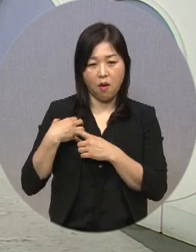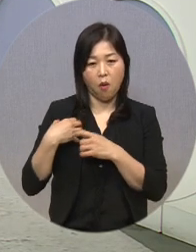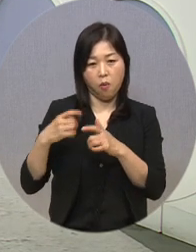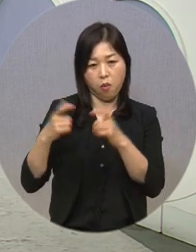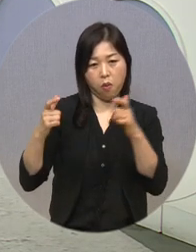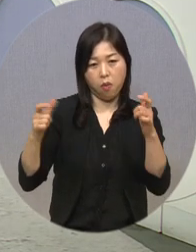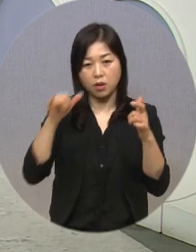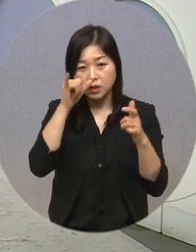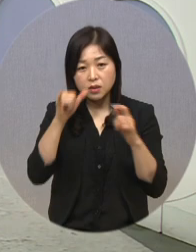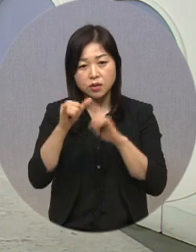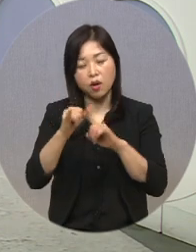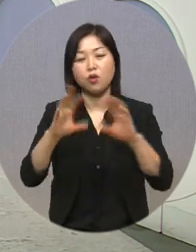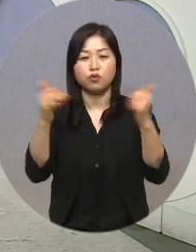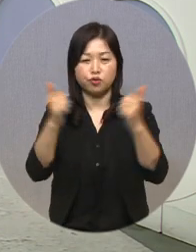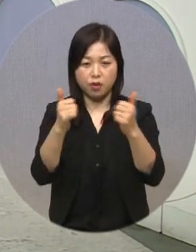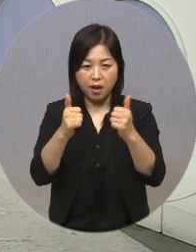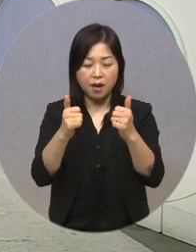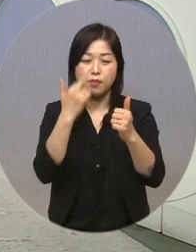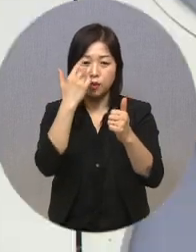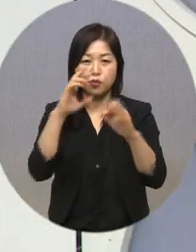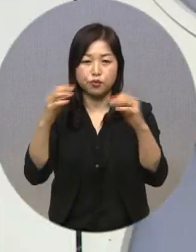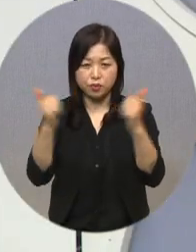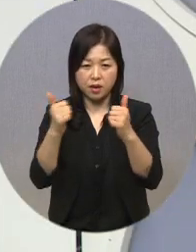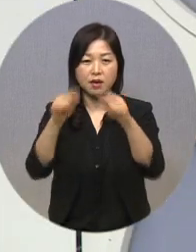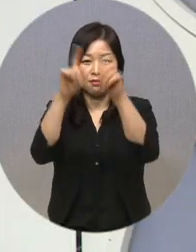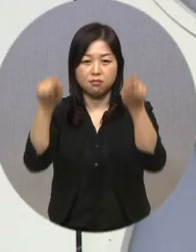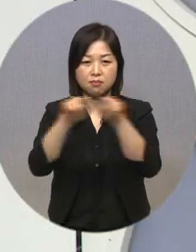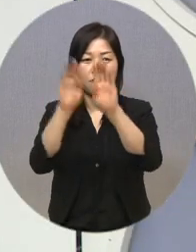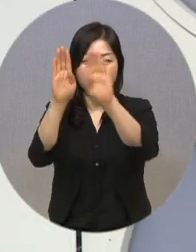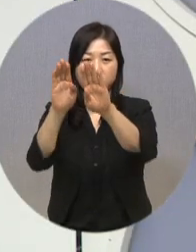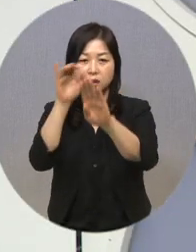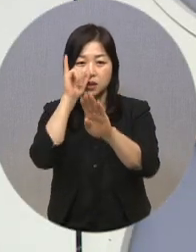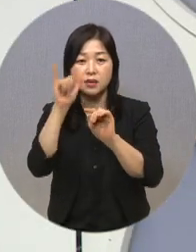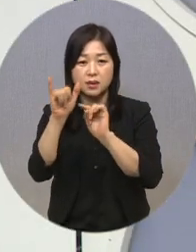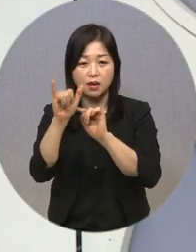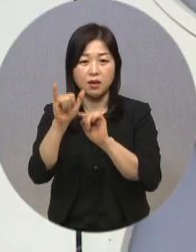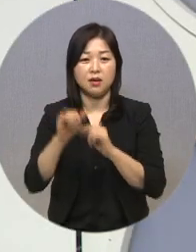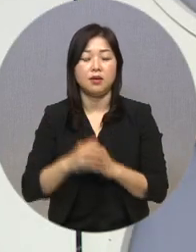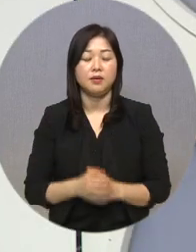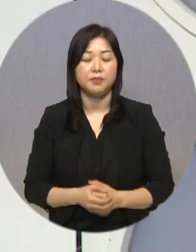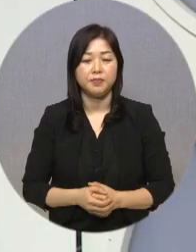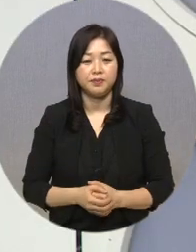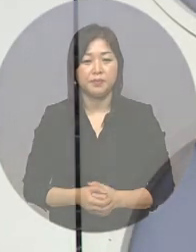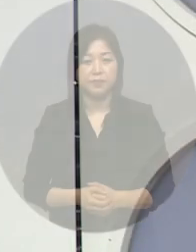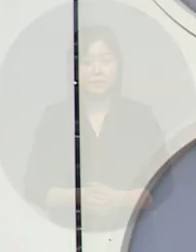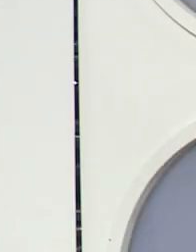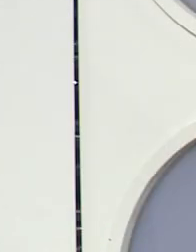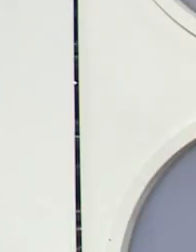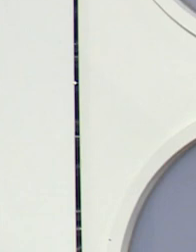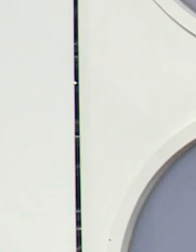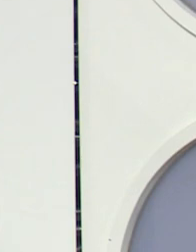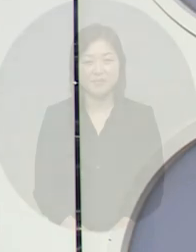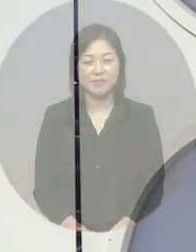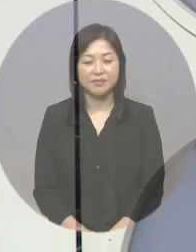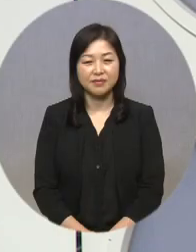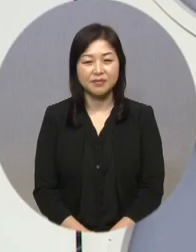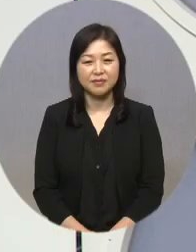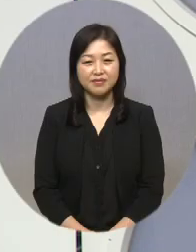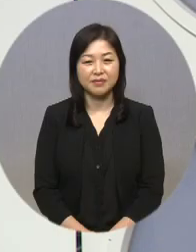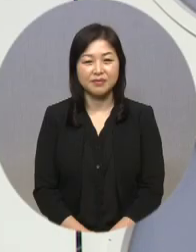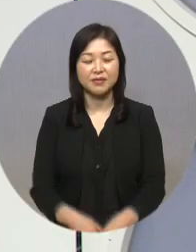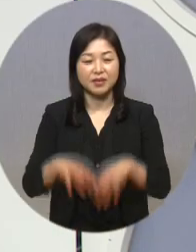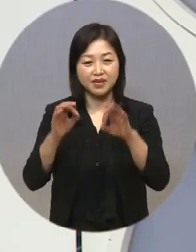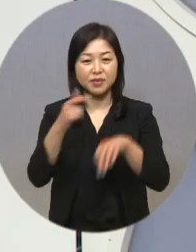지금도 북해 가면 걸려 있습니다. 네. 예, 그 투 레졸루션이 근데 꽉 차갖고